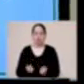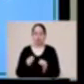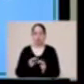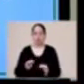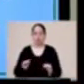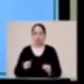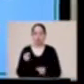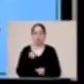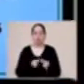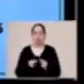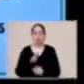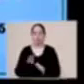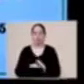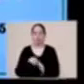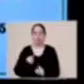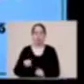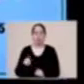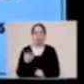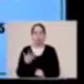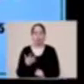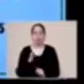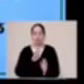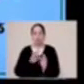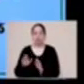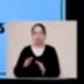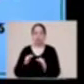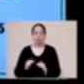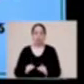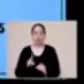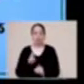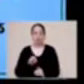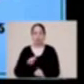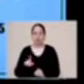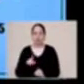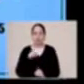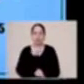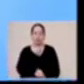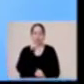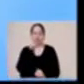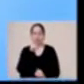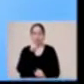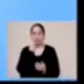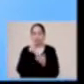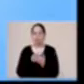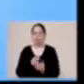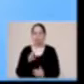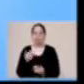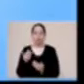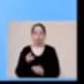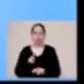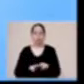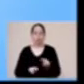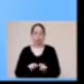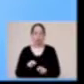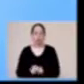ребята, рисунок под цифркой 5 отражает нижнюю конечность хищных птиц. Посмотрите на ее